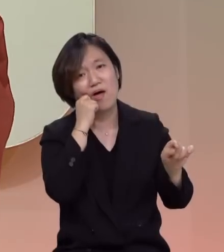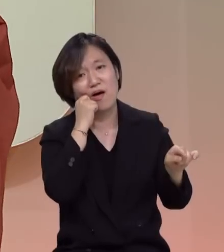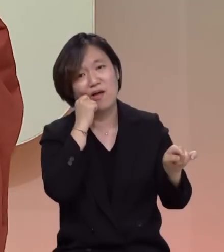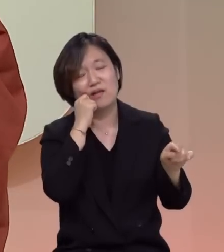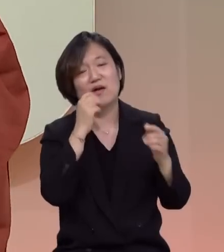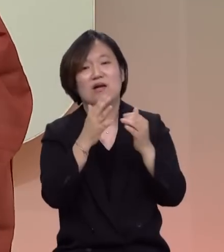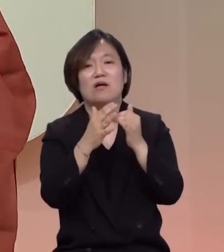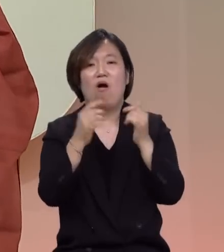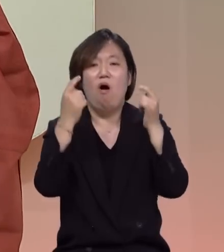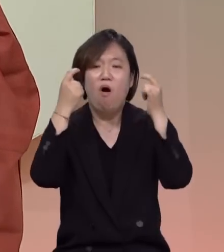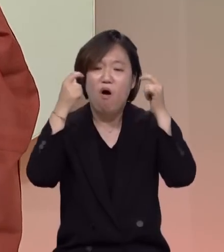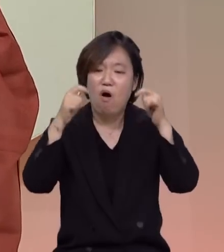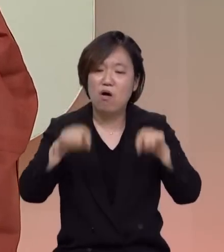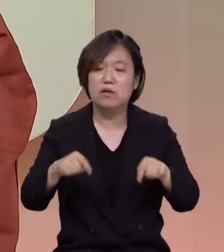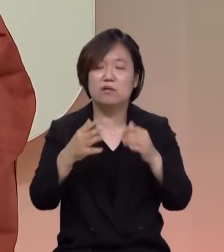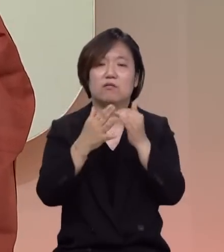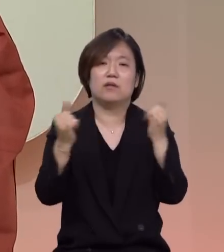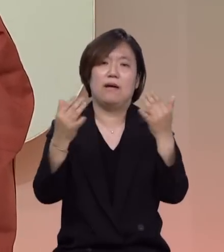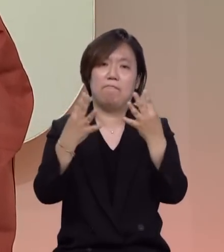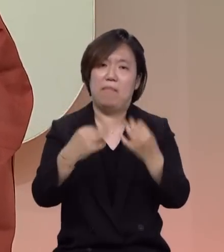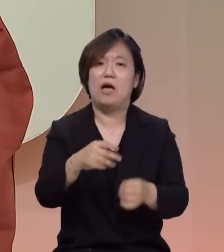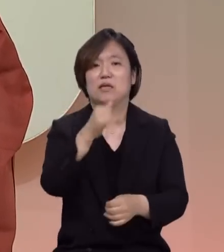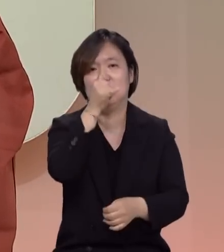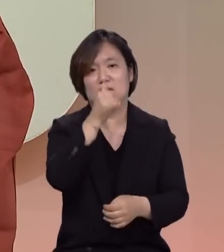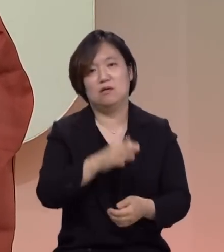사람들이 너무나 많구나